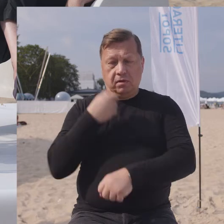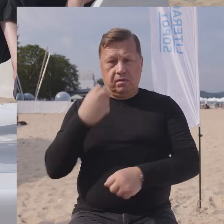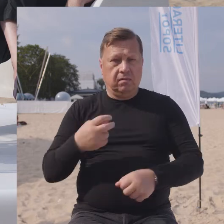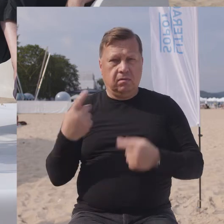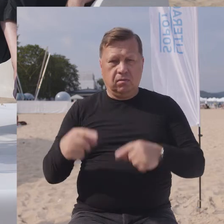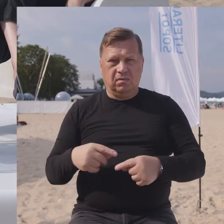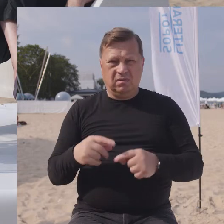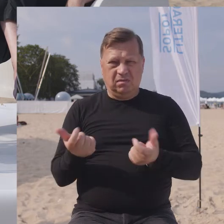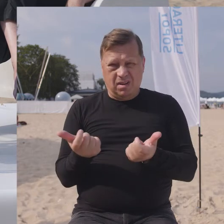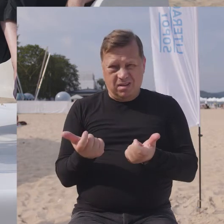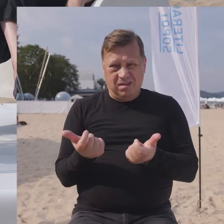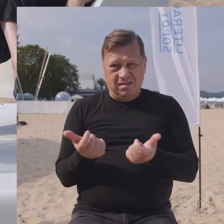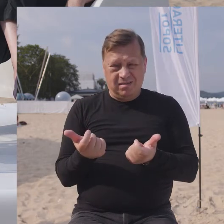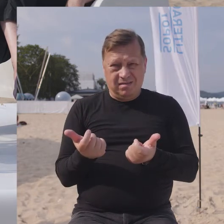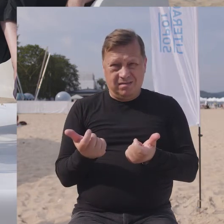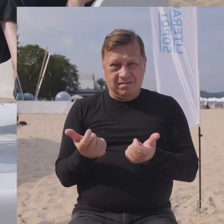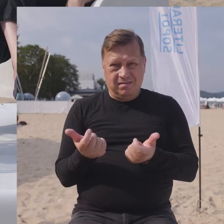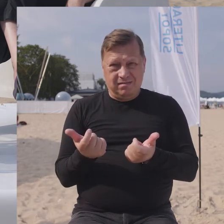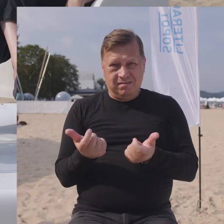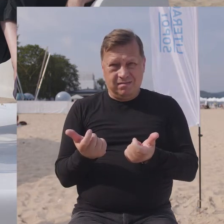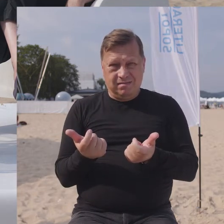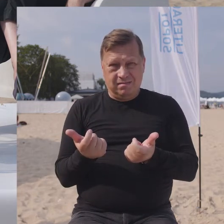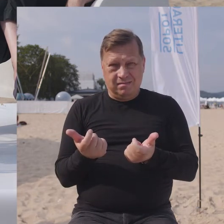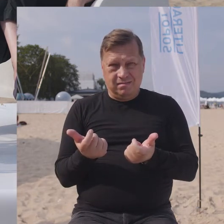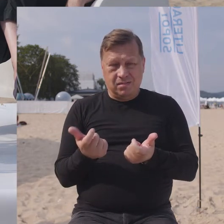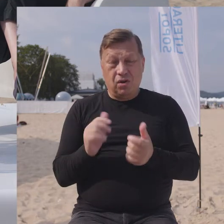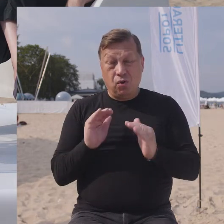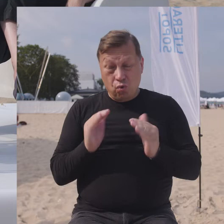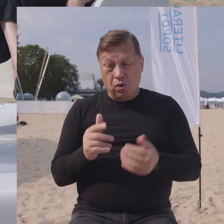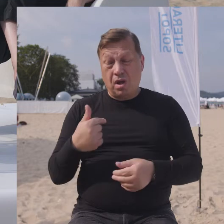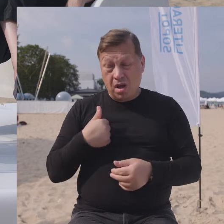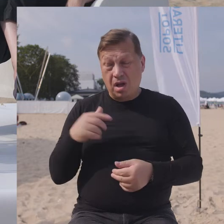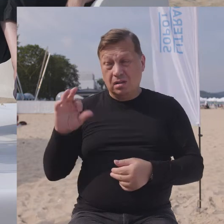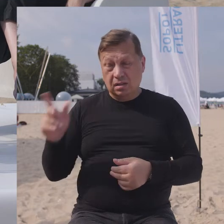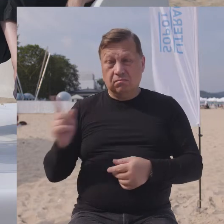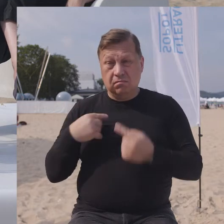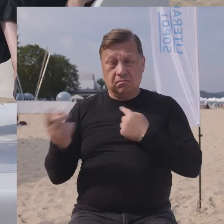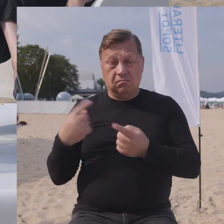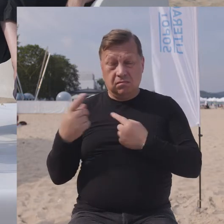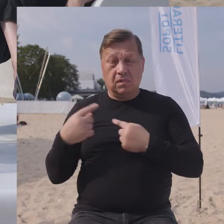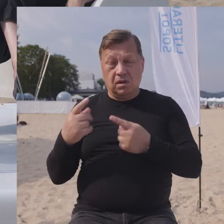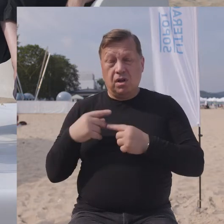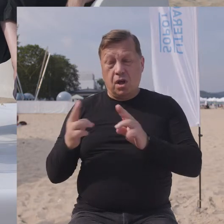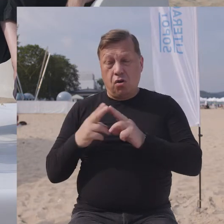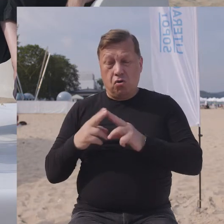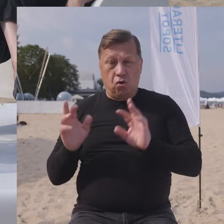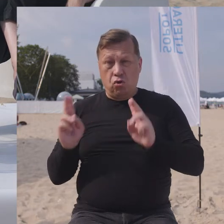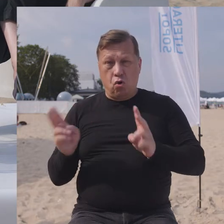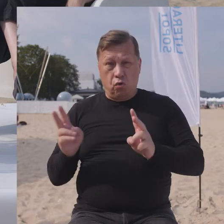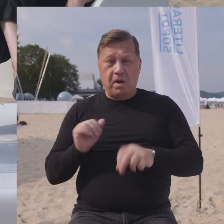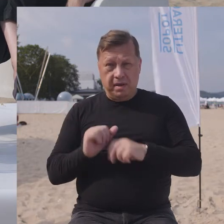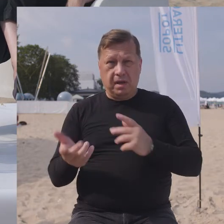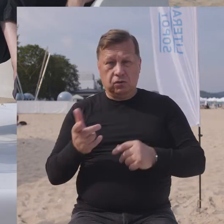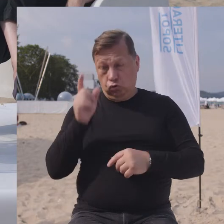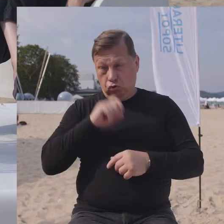Ale że co? No, że jakoś te relacje się układają, że nie jest ze mną tak źle.